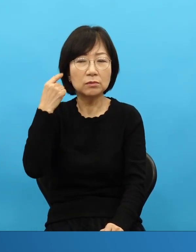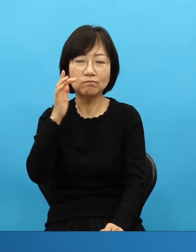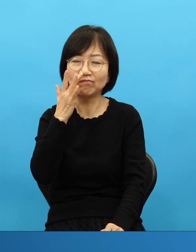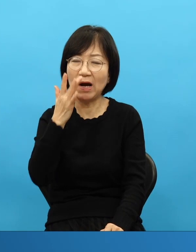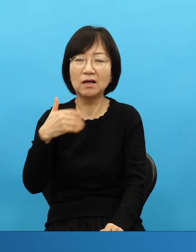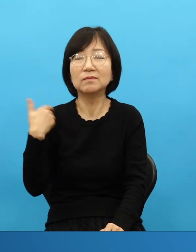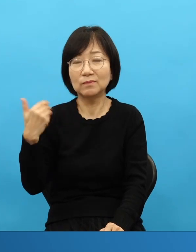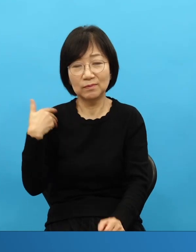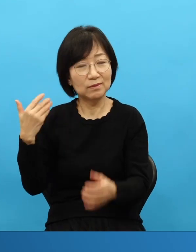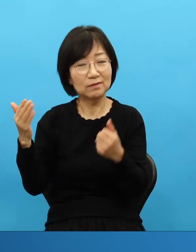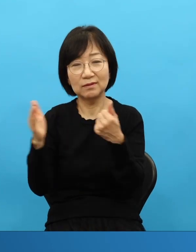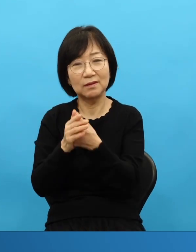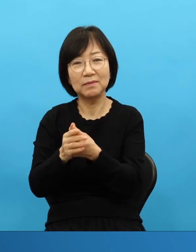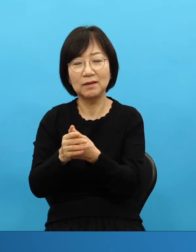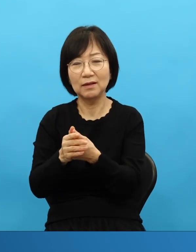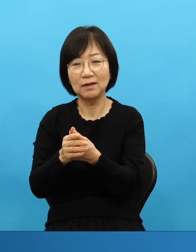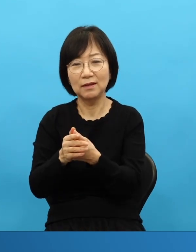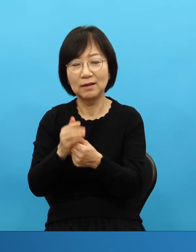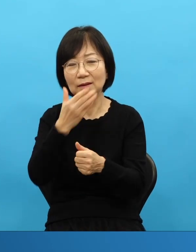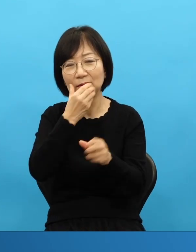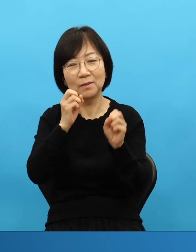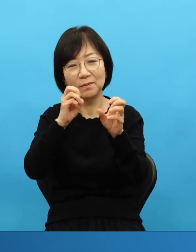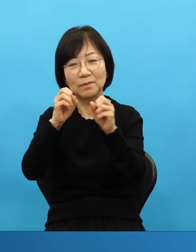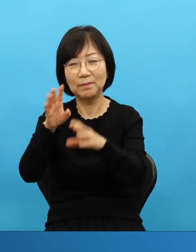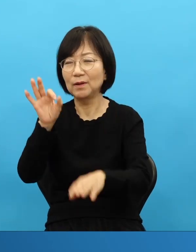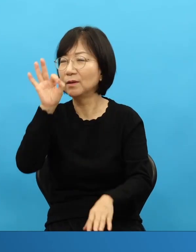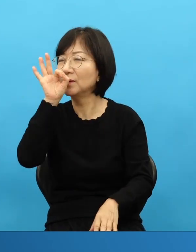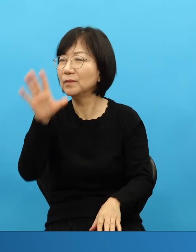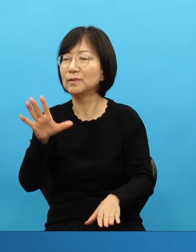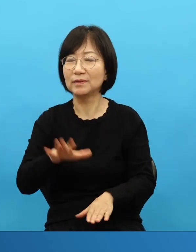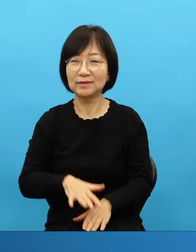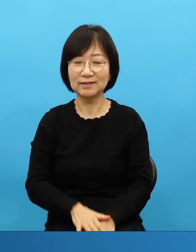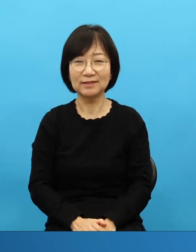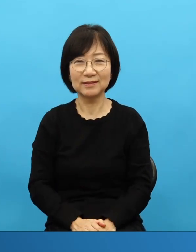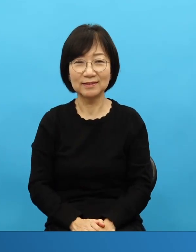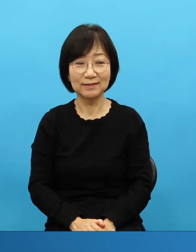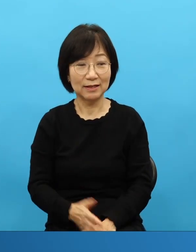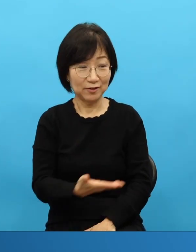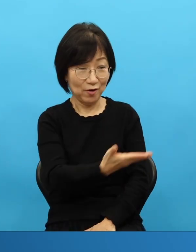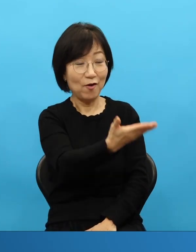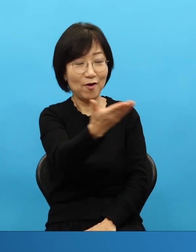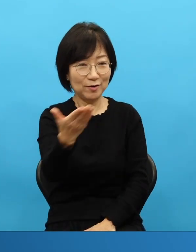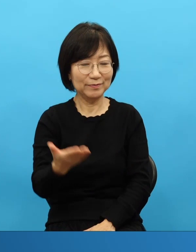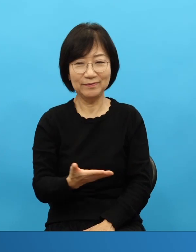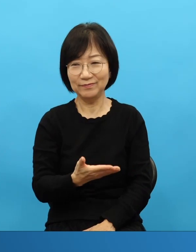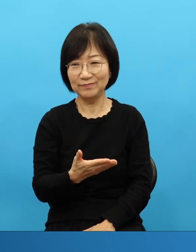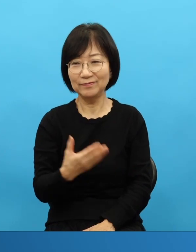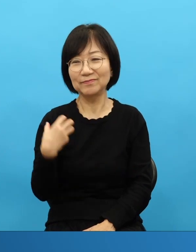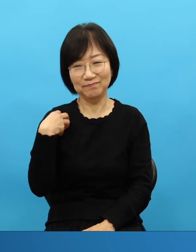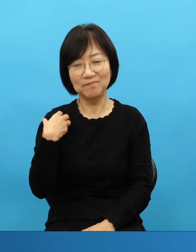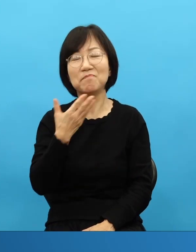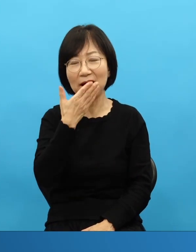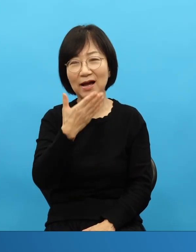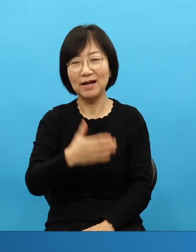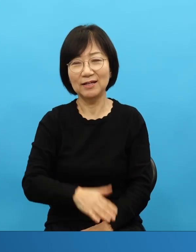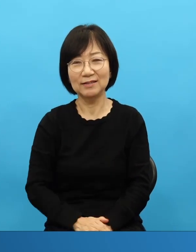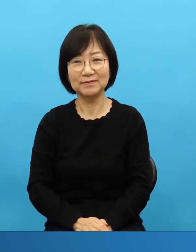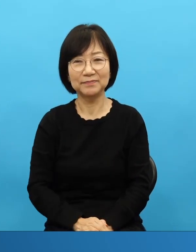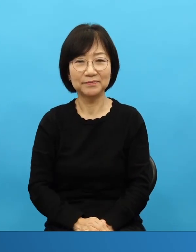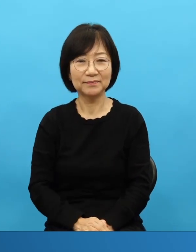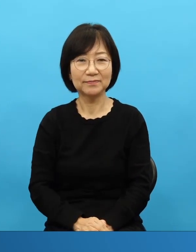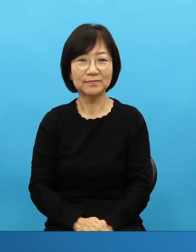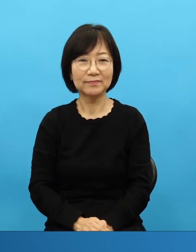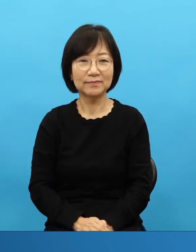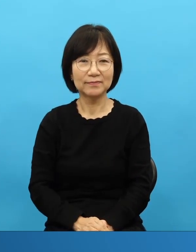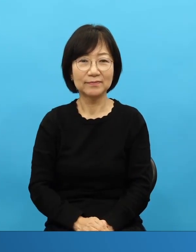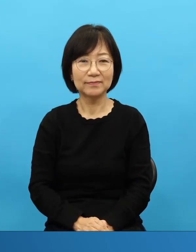it 복음 없어요. because they don't have the gospel. 그거 안 되는 거예요. That's why it's not 여러분이 working. 나야 돼. That's why it must be you. 그래서 하나님이